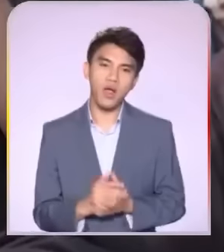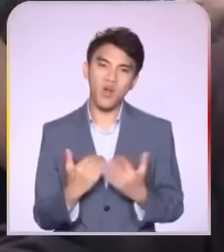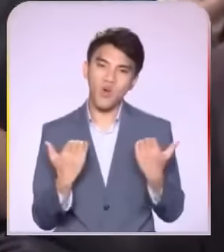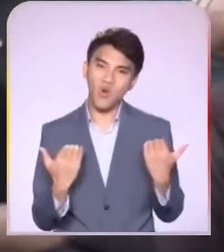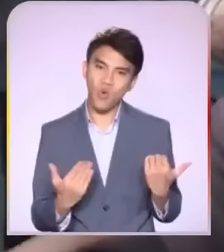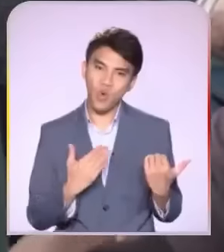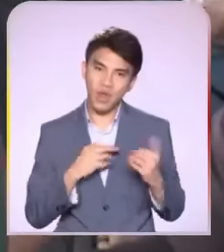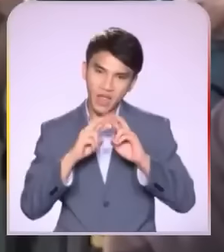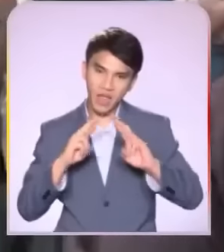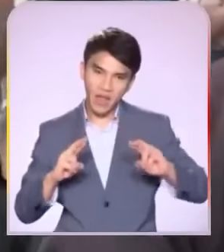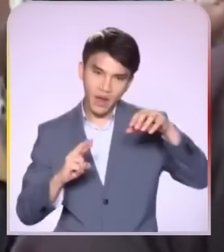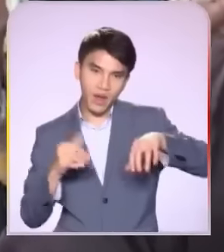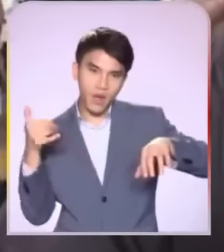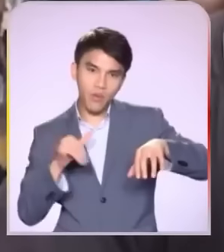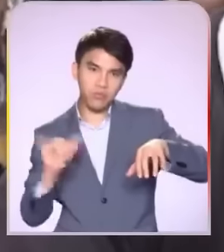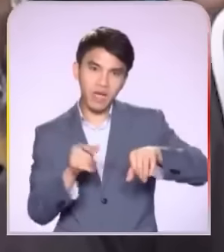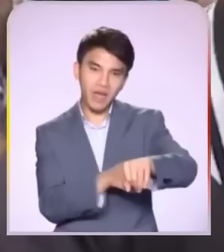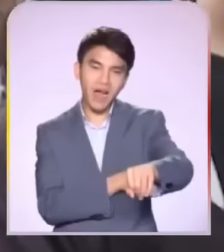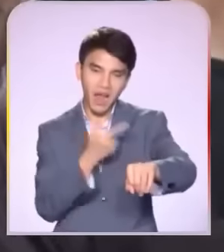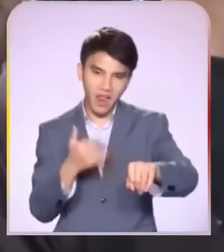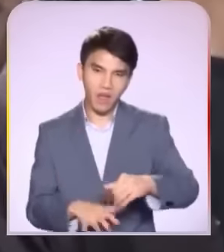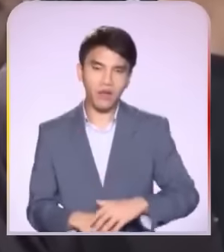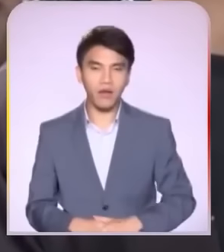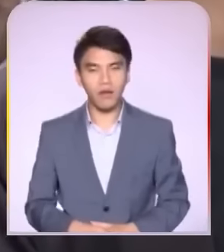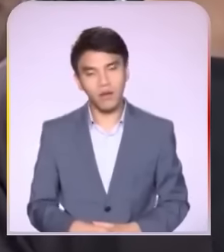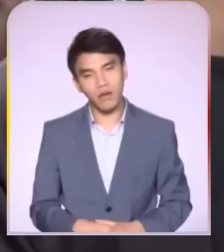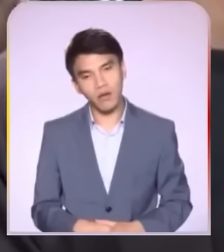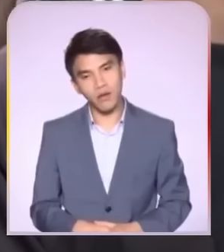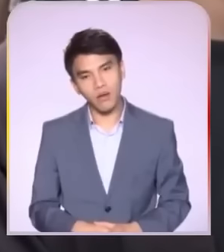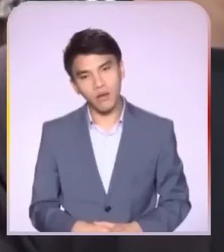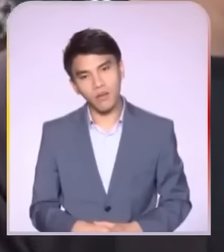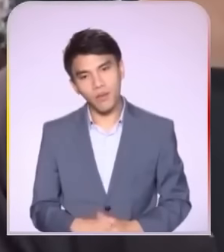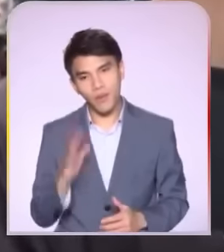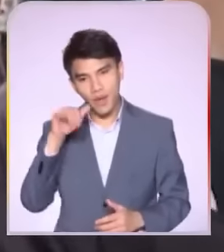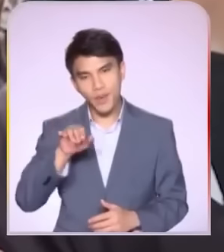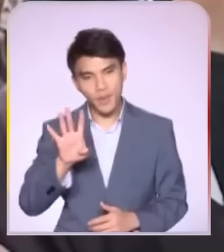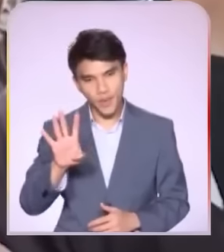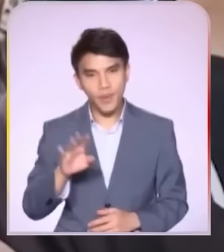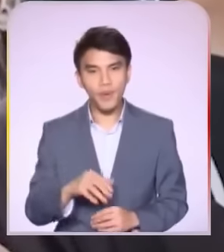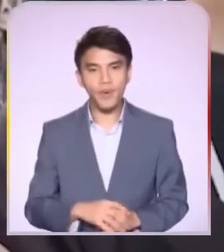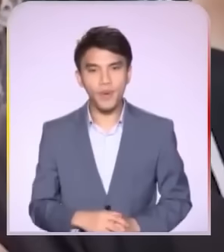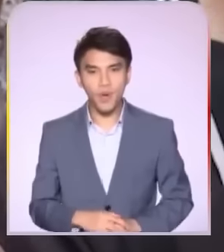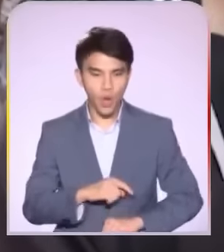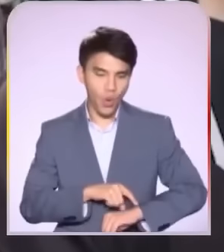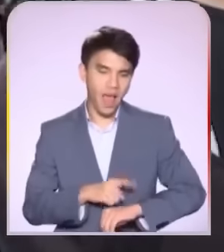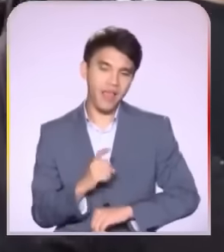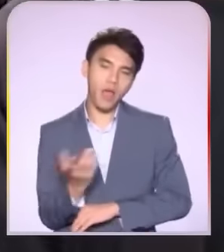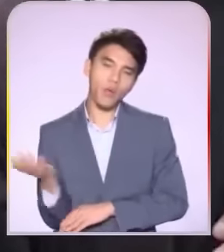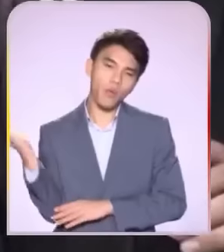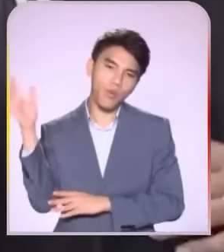ได้เข้าไปข้างในร้านยังครับพ ี่ยังครับนานเกินไปครับ มาจากไหนเนี่ยพี่ พระรามสี่ครับ พระรามสี่เวลาทั้งวันเลยนะ ครับ